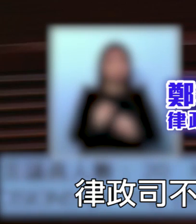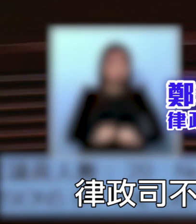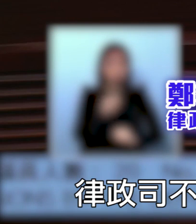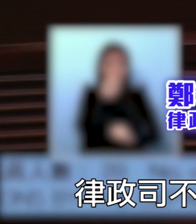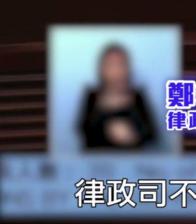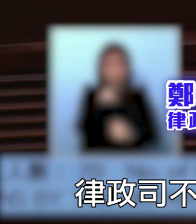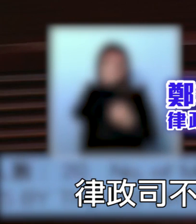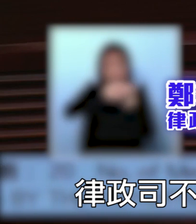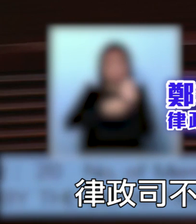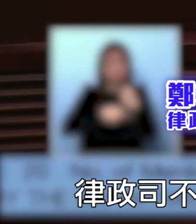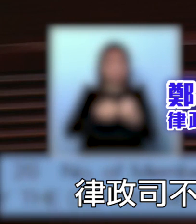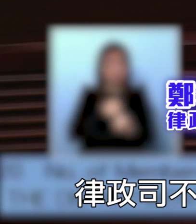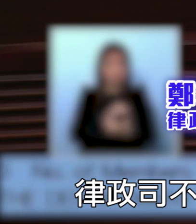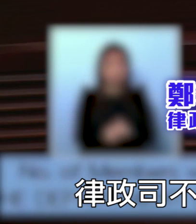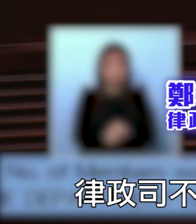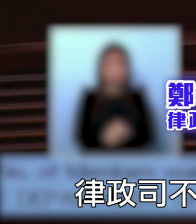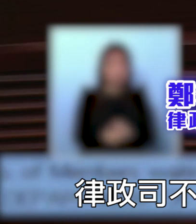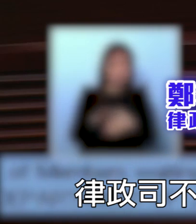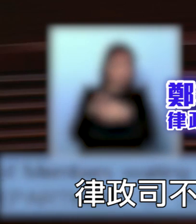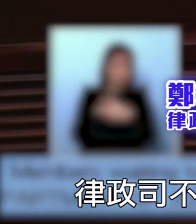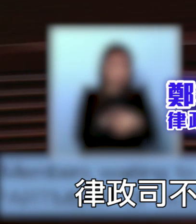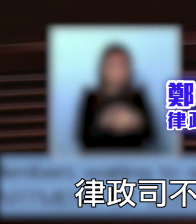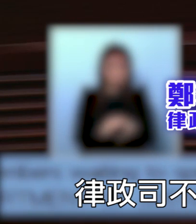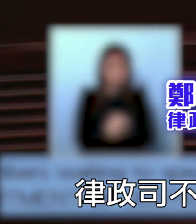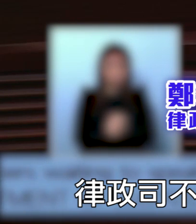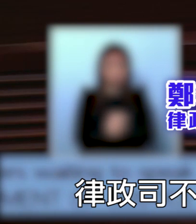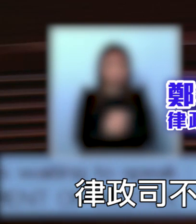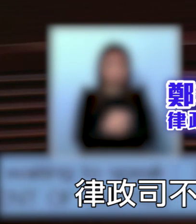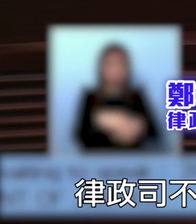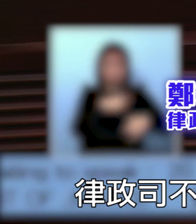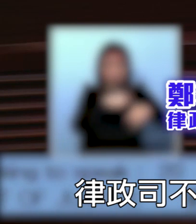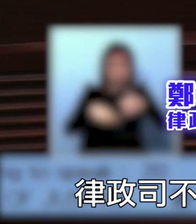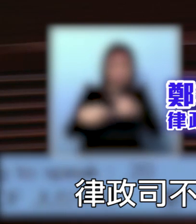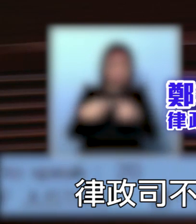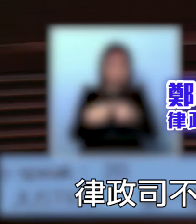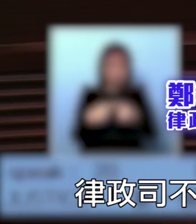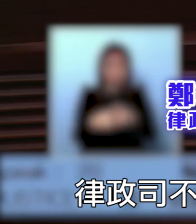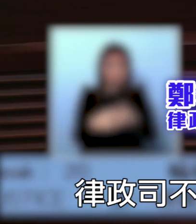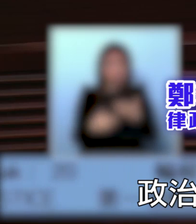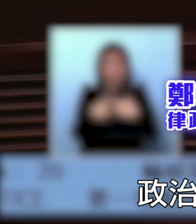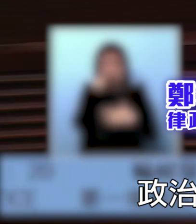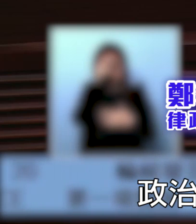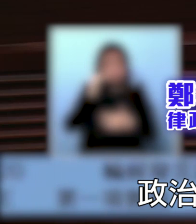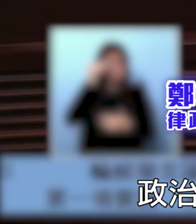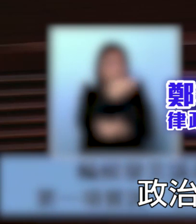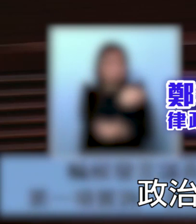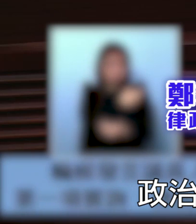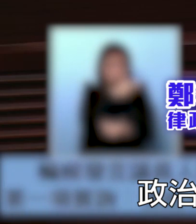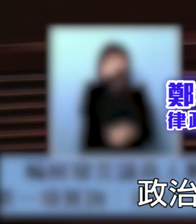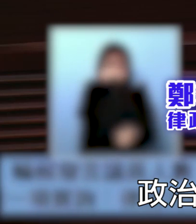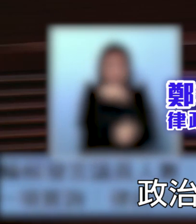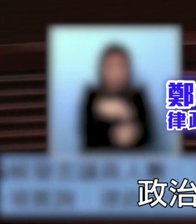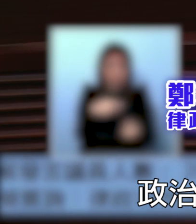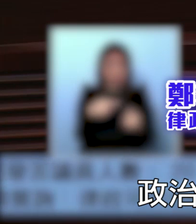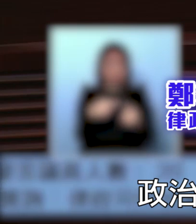律政司是不会就住涉案的人士是政府高官、政治人物或